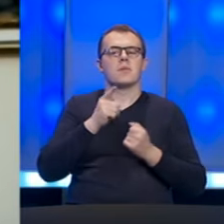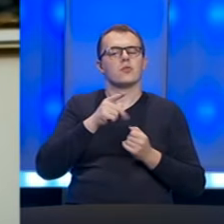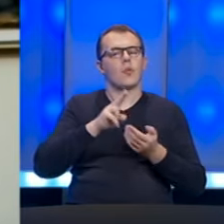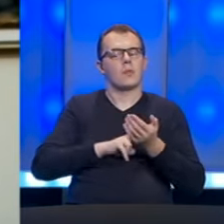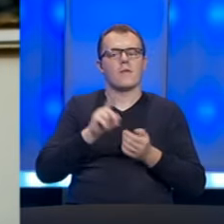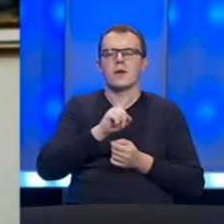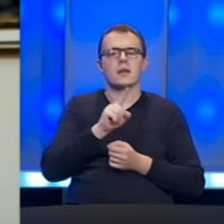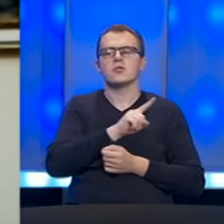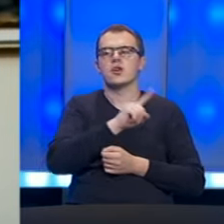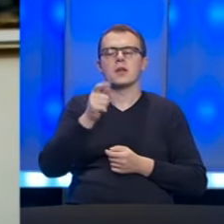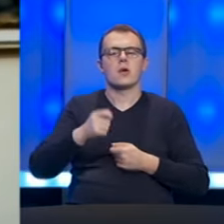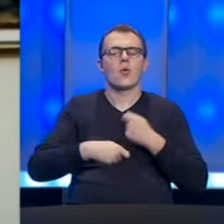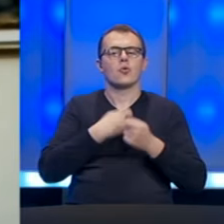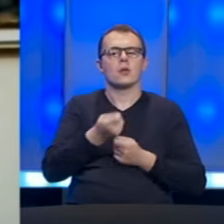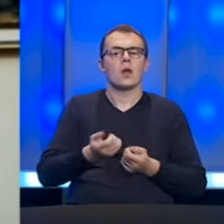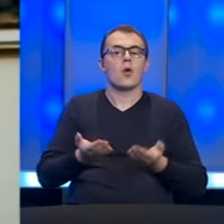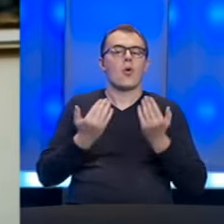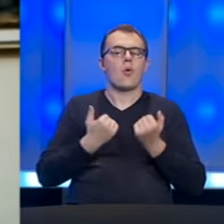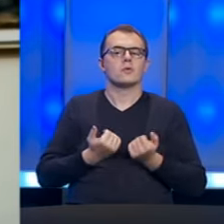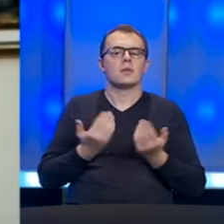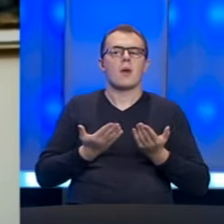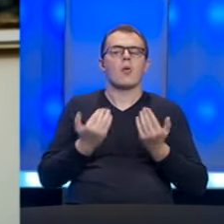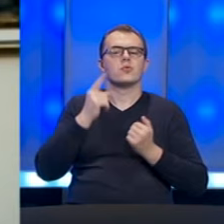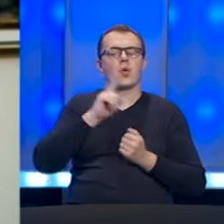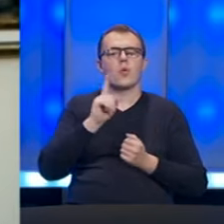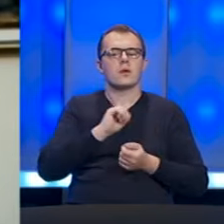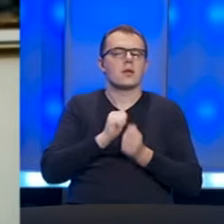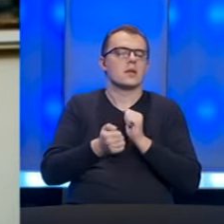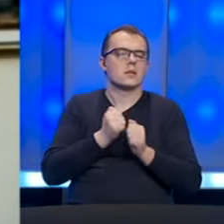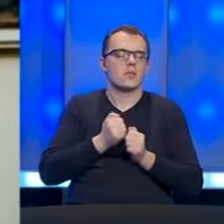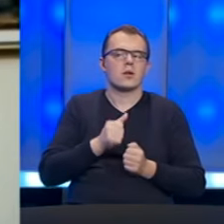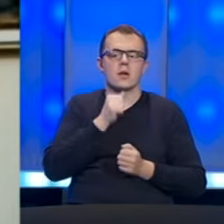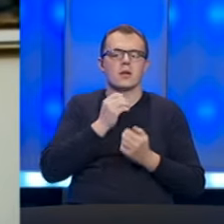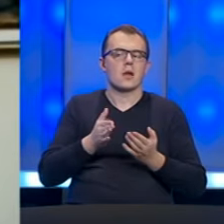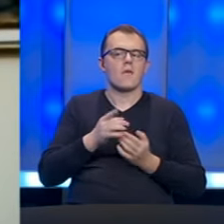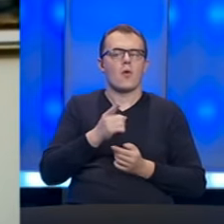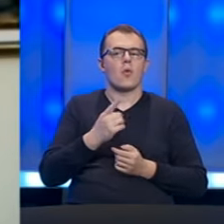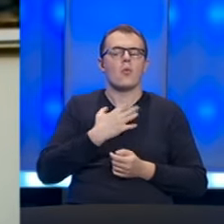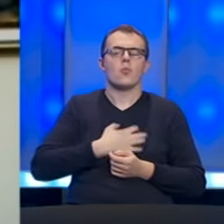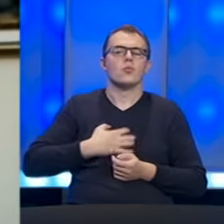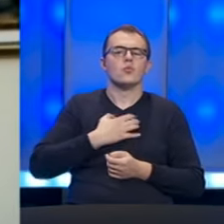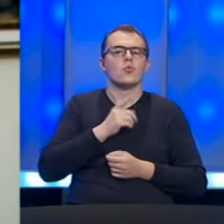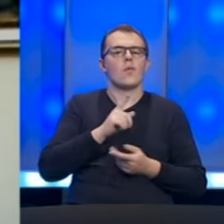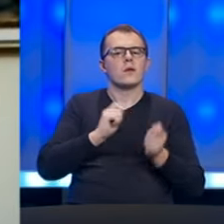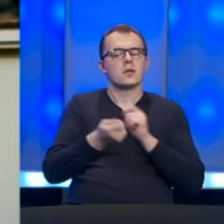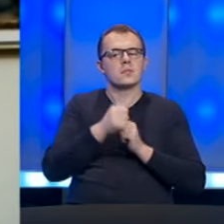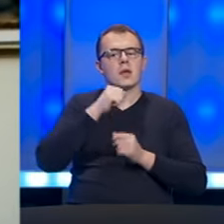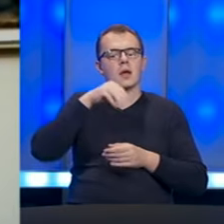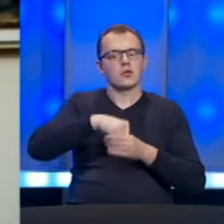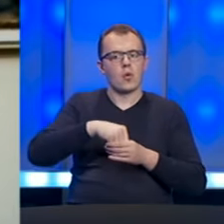pravo neće niko dodijeliti osim ako se oni ne izbore. I evo, u duhu ovih izmjena i